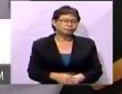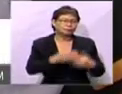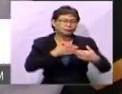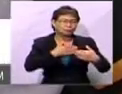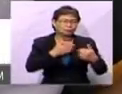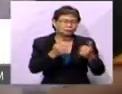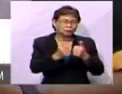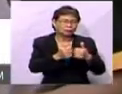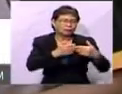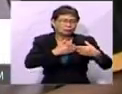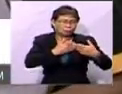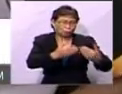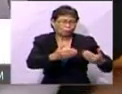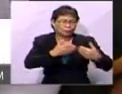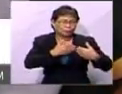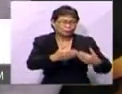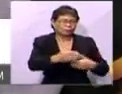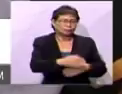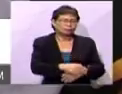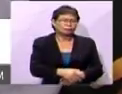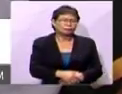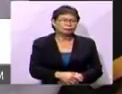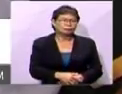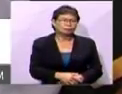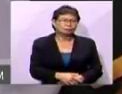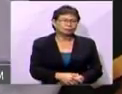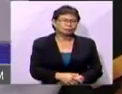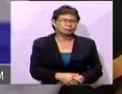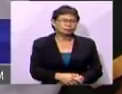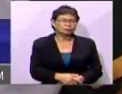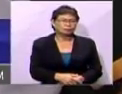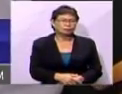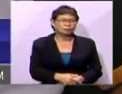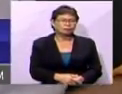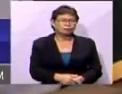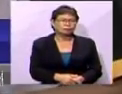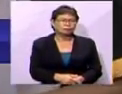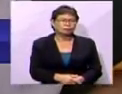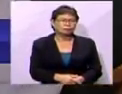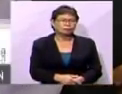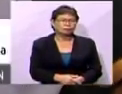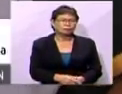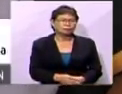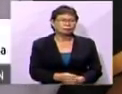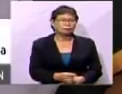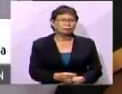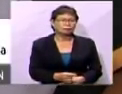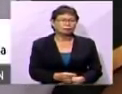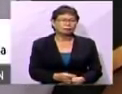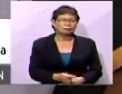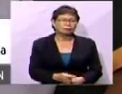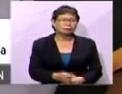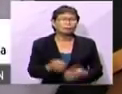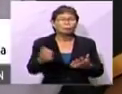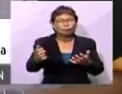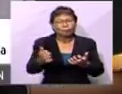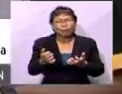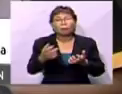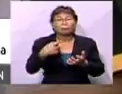yang dan juga feedback daripada kita punya sponsorship yang orang kata apa, menambah serat